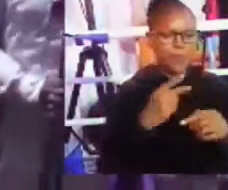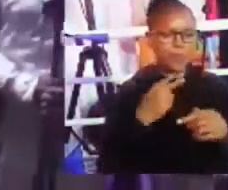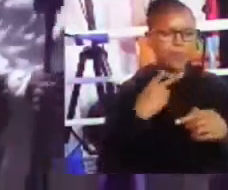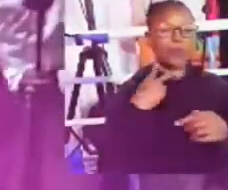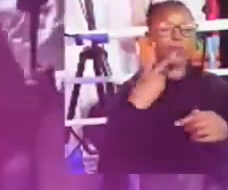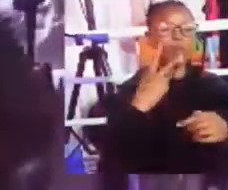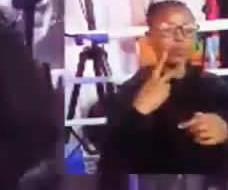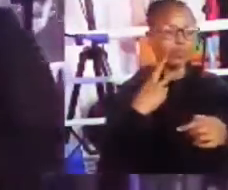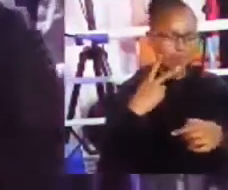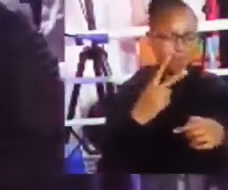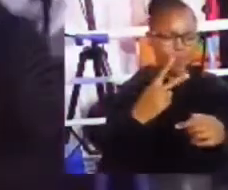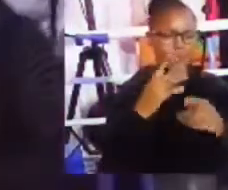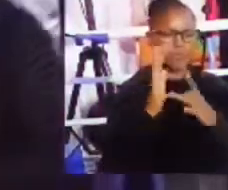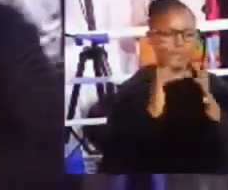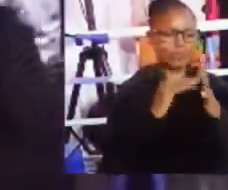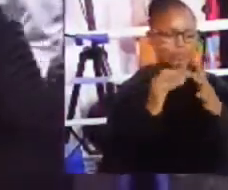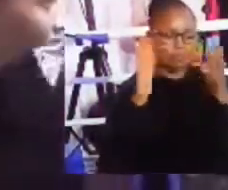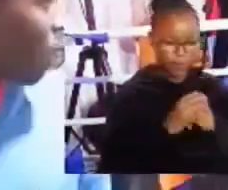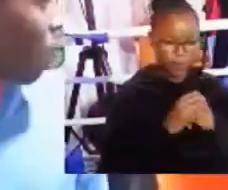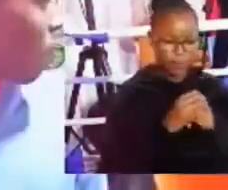Yesu?